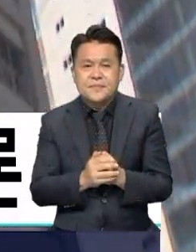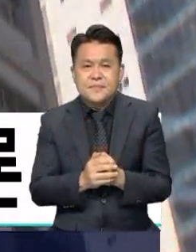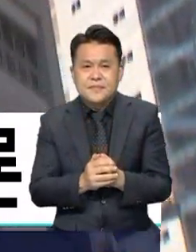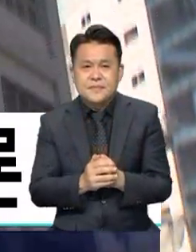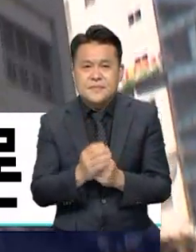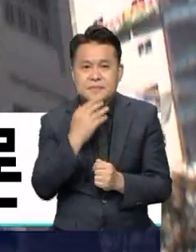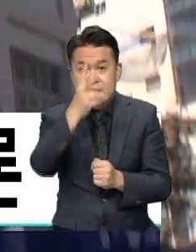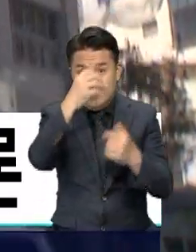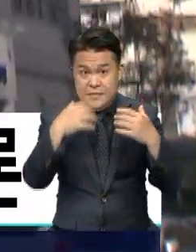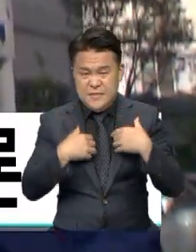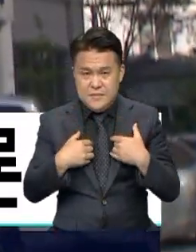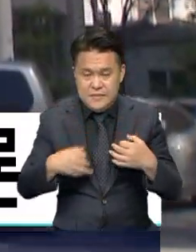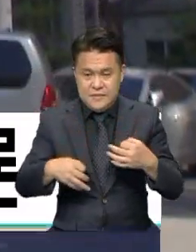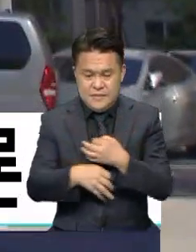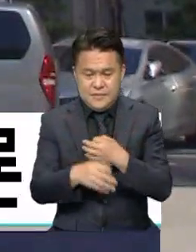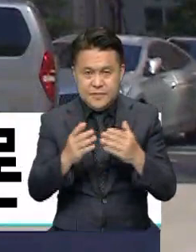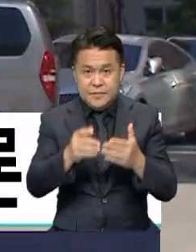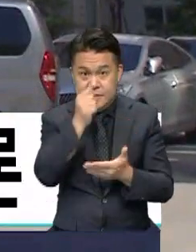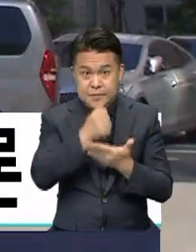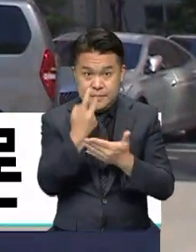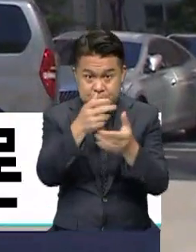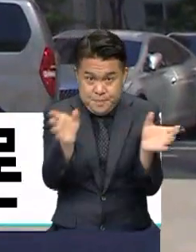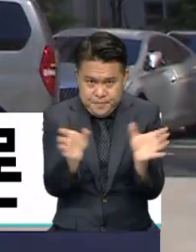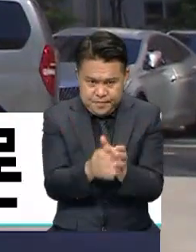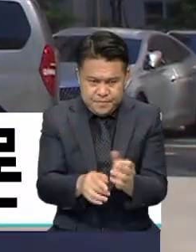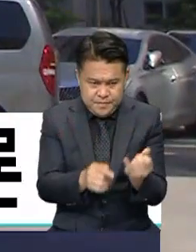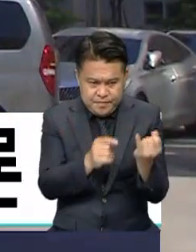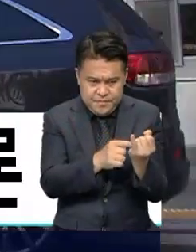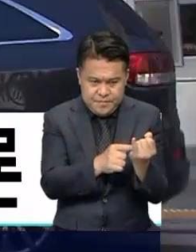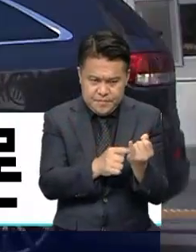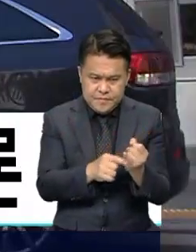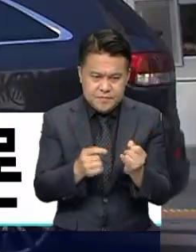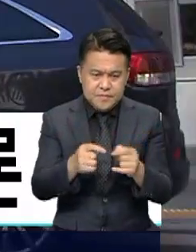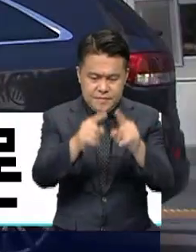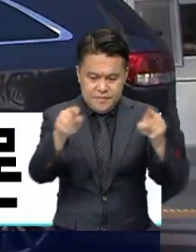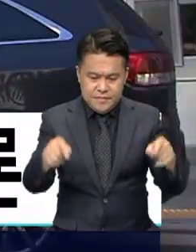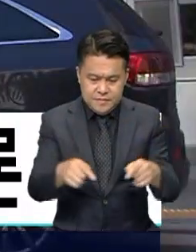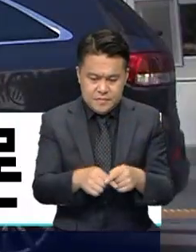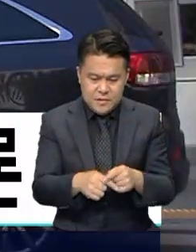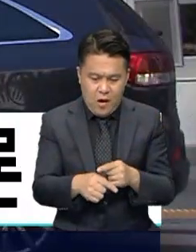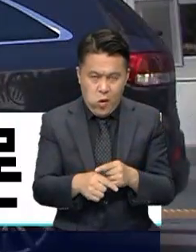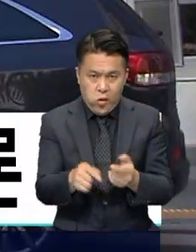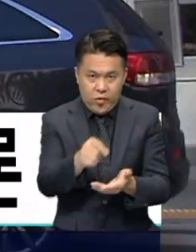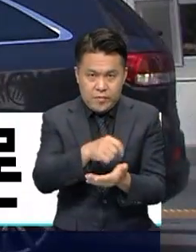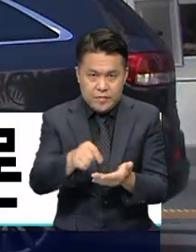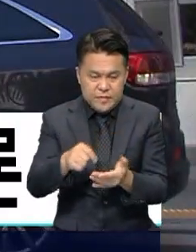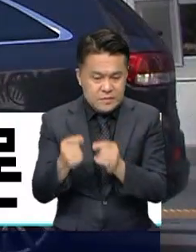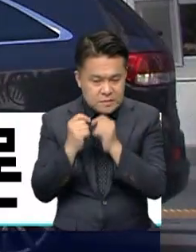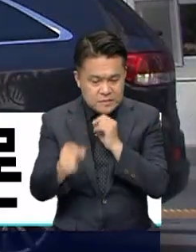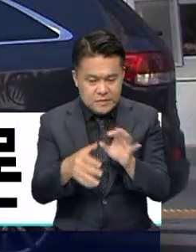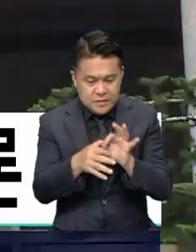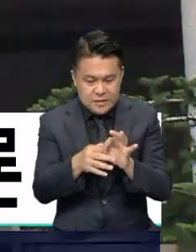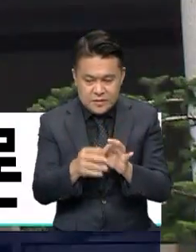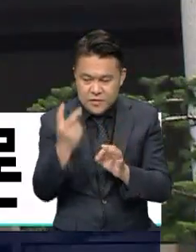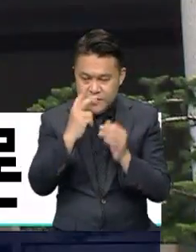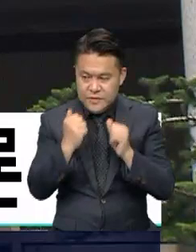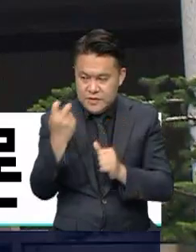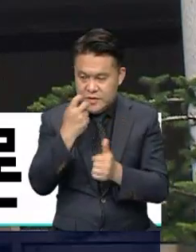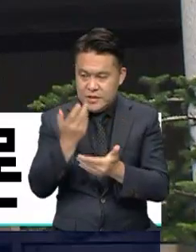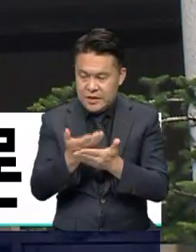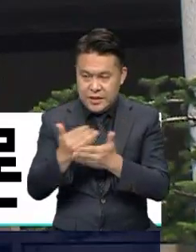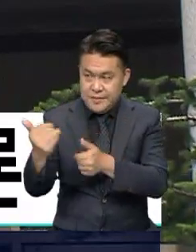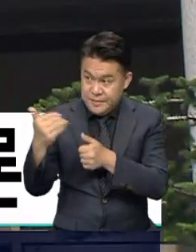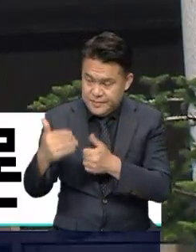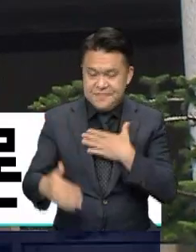반 부패 00 범죄 수사대 는 7시에 4문제 위조 사기 등 혐의에 대한 검찰의 부안 수소 요청으로 사건을 재수사